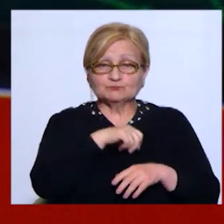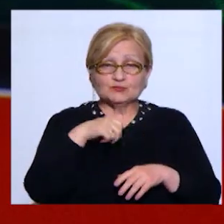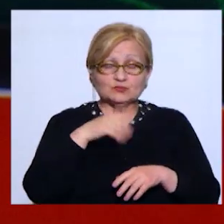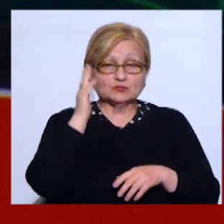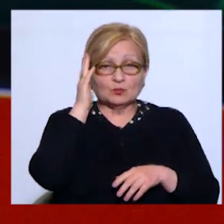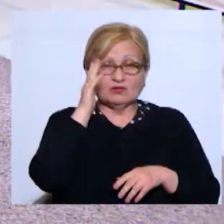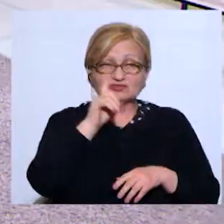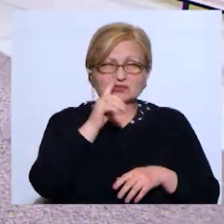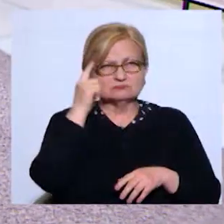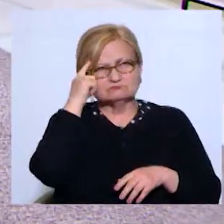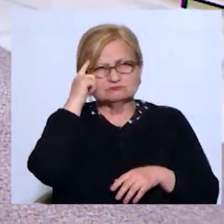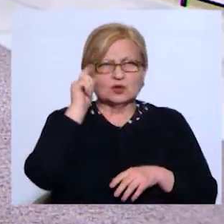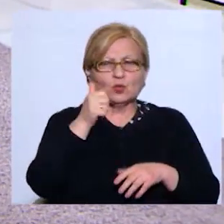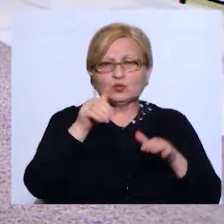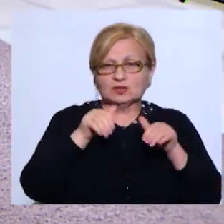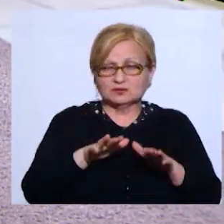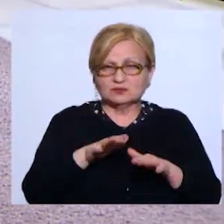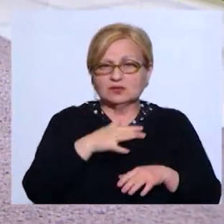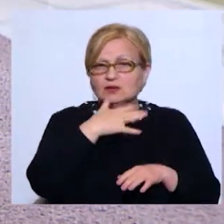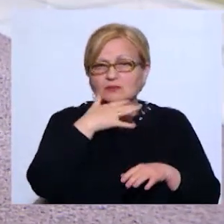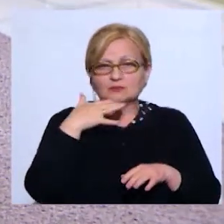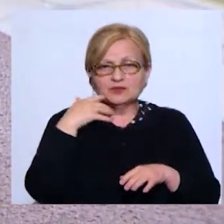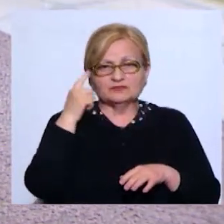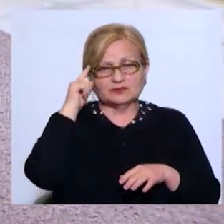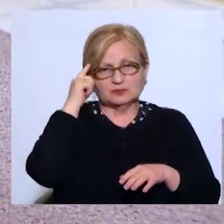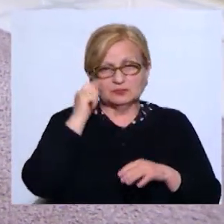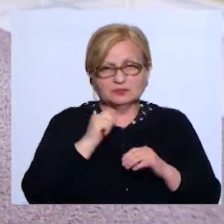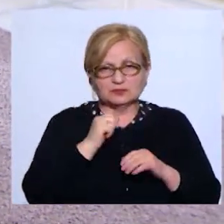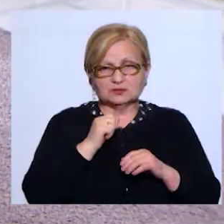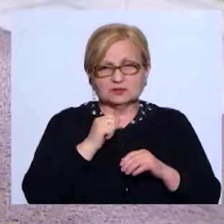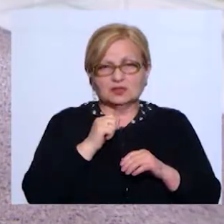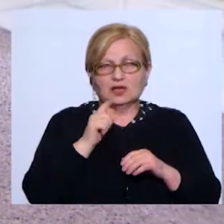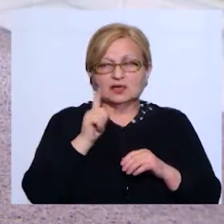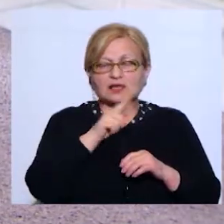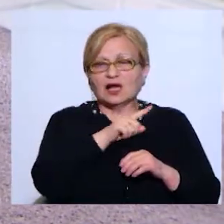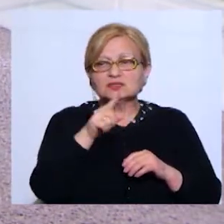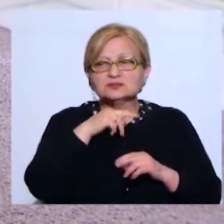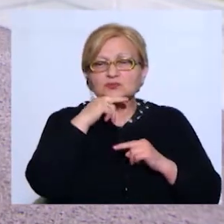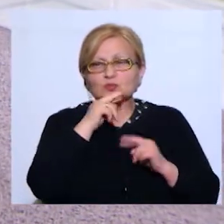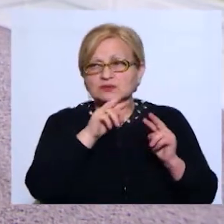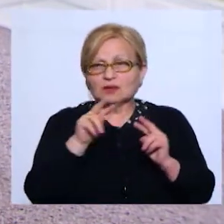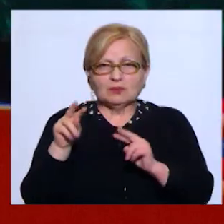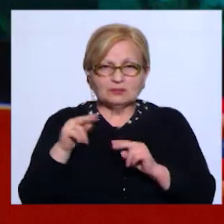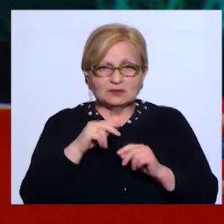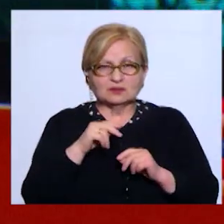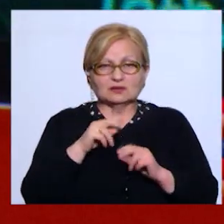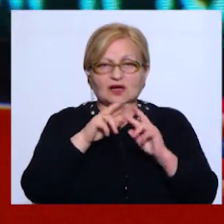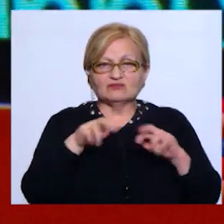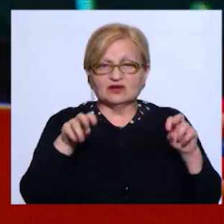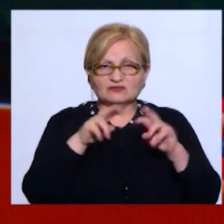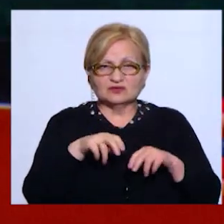მომავალში რაიმე გადაწყვეტილებას მიიღებთ, ძალიან ბევრი ფიქროთ და ბევრი კომპონენტი გაითვალისწინოთ. ასევე როცა